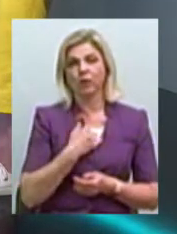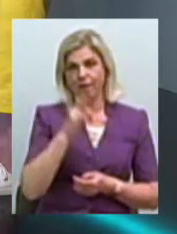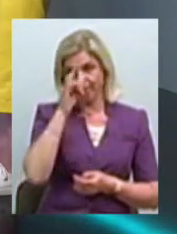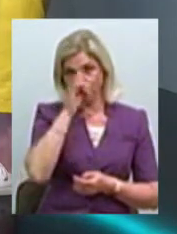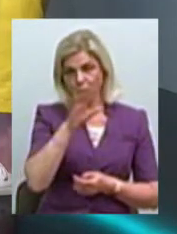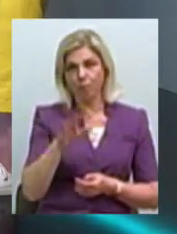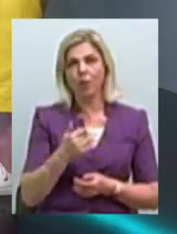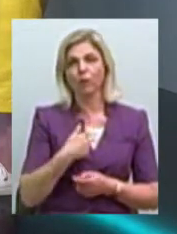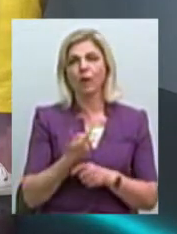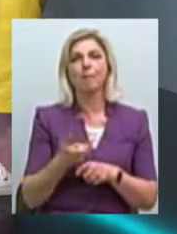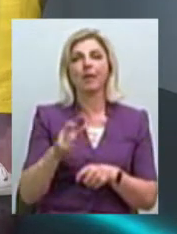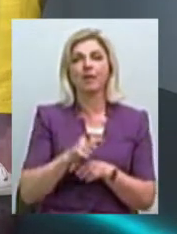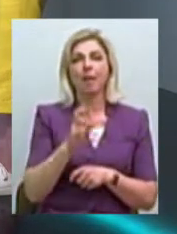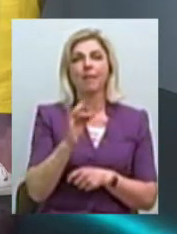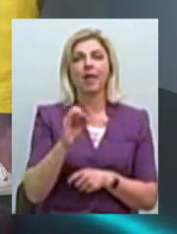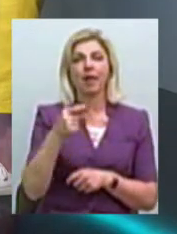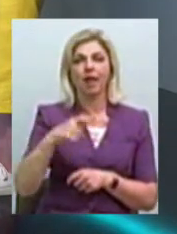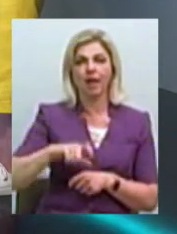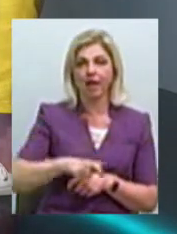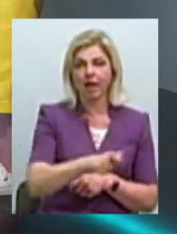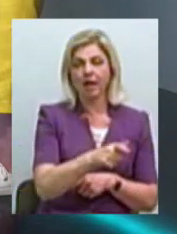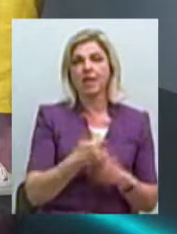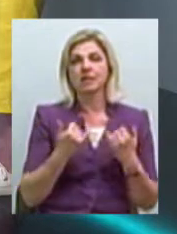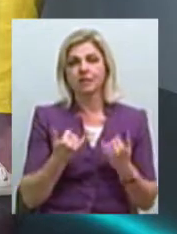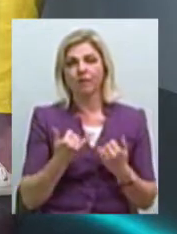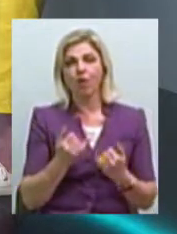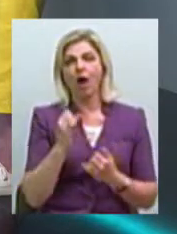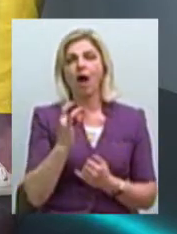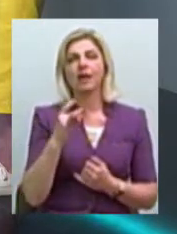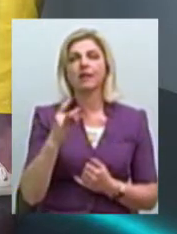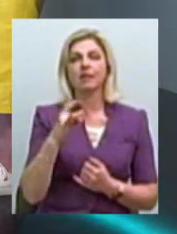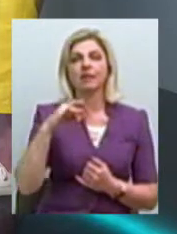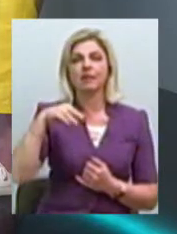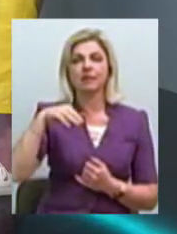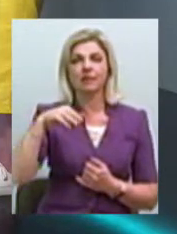нас найбільша берегова лінія, у нас сьогодні артель запустив